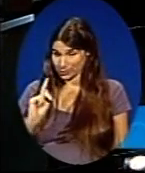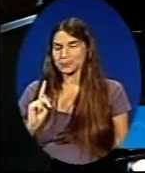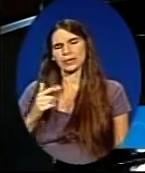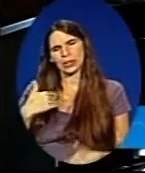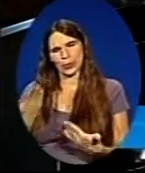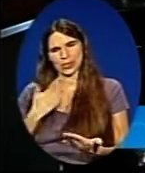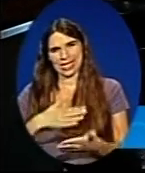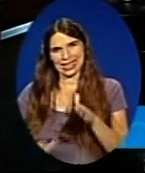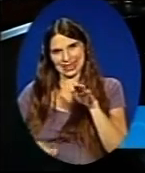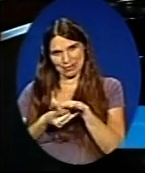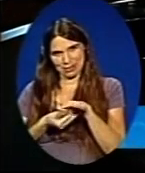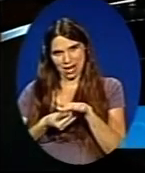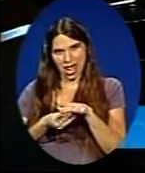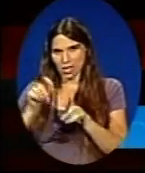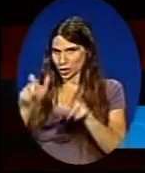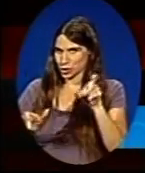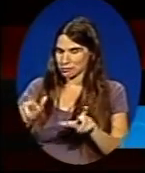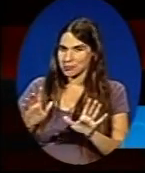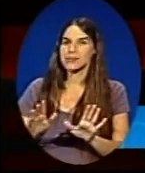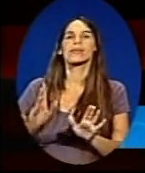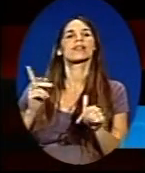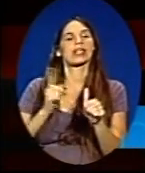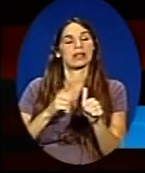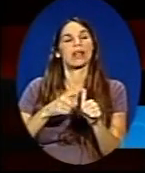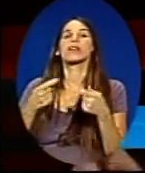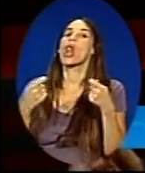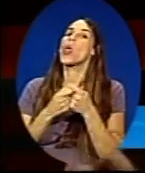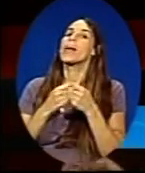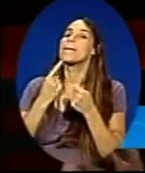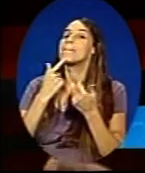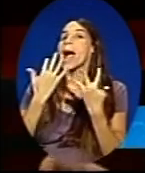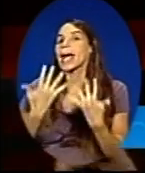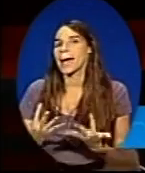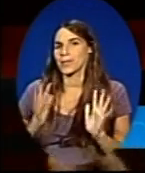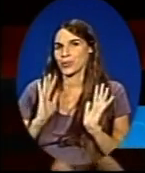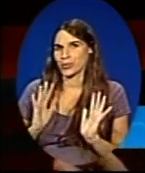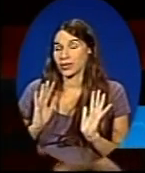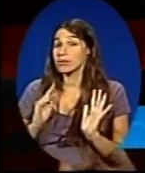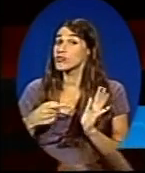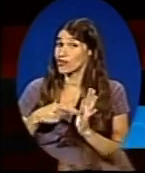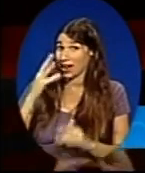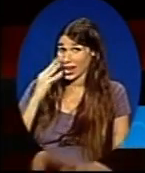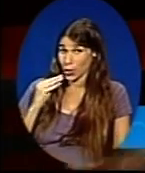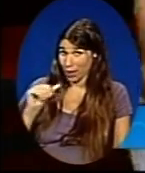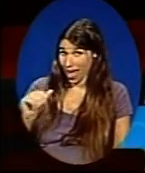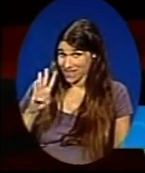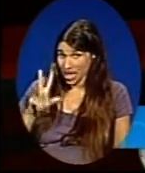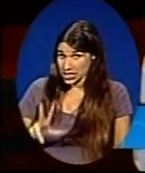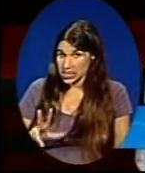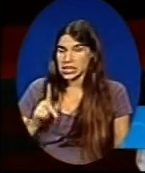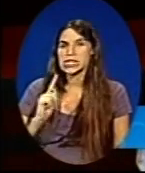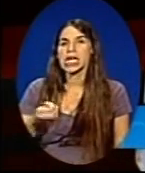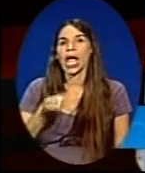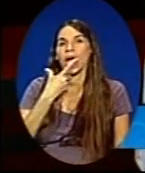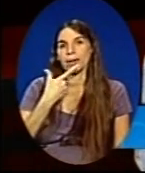טיפים, באמת, כלקראת החורף. אחד, מתברר שזה תלוי מינון, וכדי ליהנות מהאבץ הזה, צריך לקחת את האבץ הזה